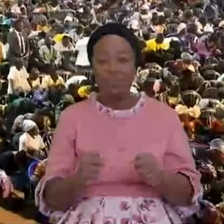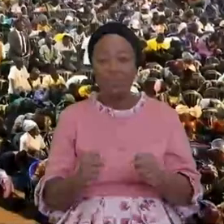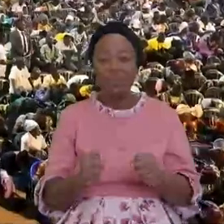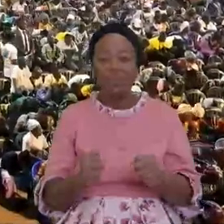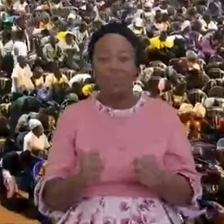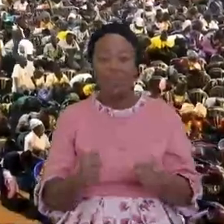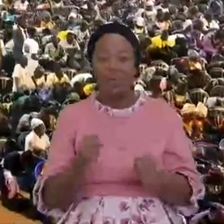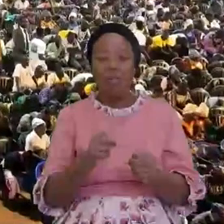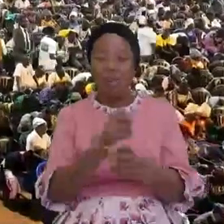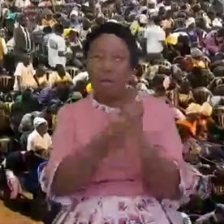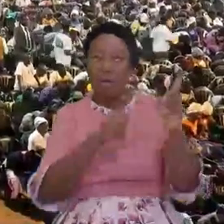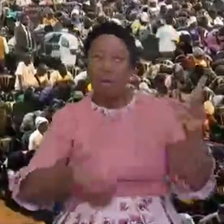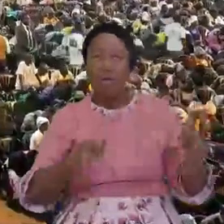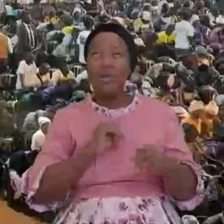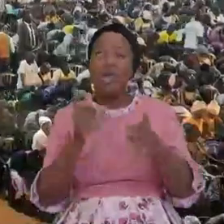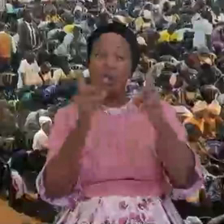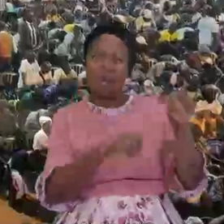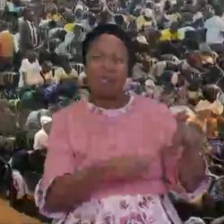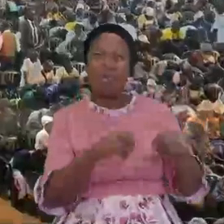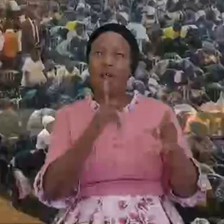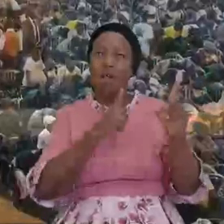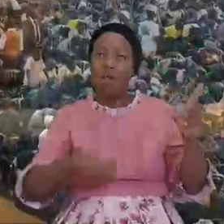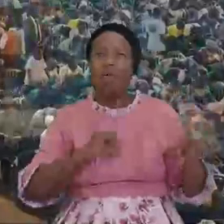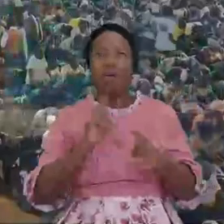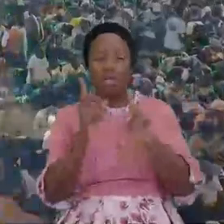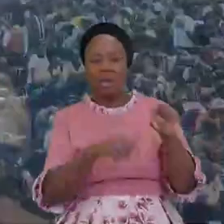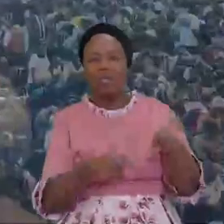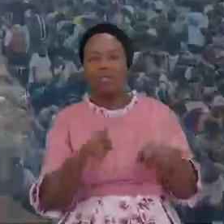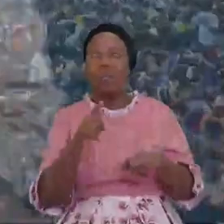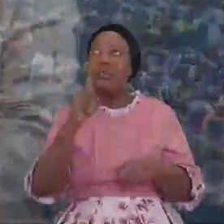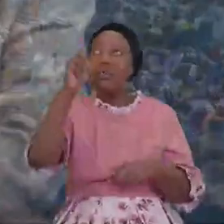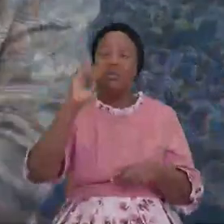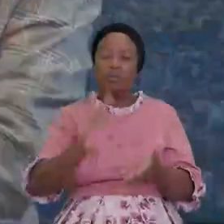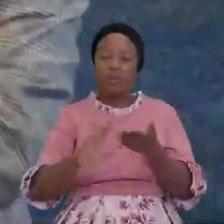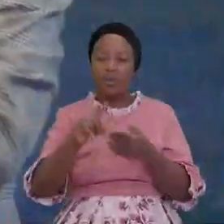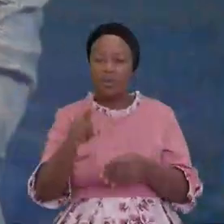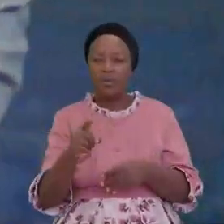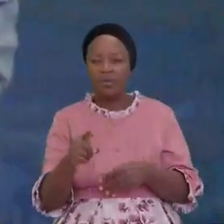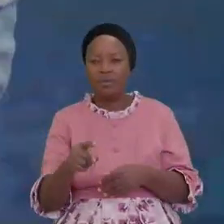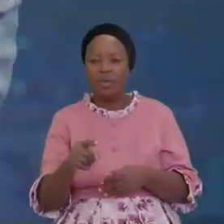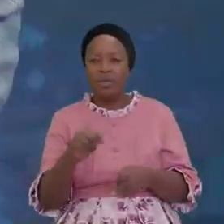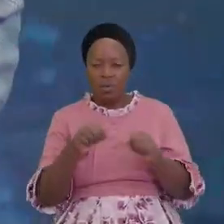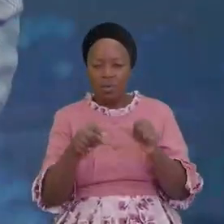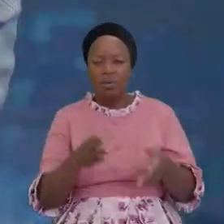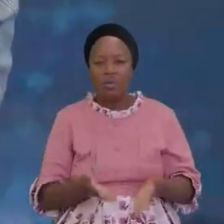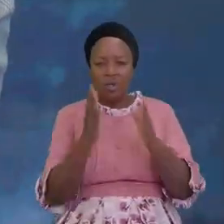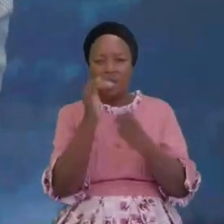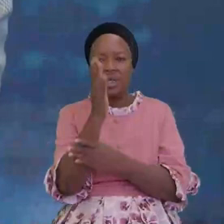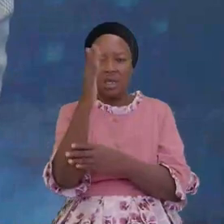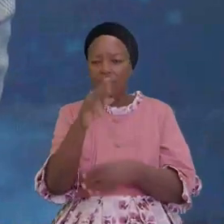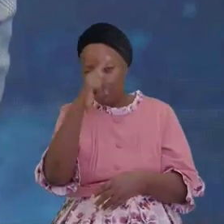De toute ton âme, de toute ta force, de toute ta pensée. Seigneur, je viens. Seigneur, je viens. Il va te